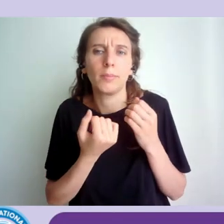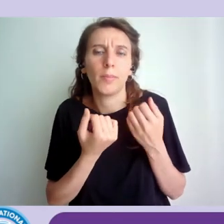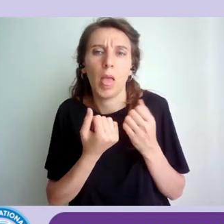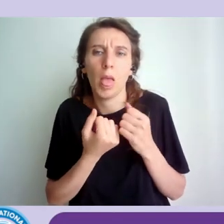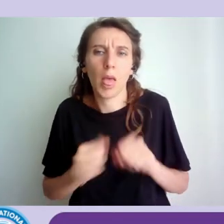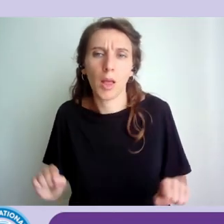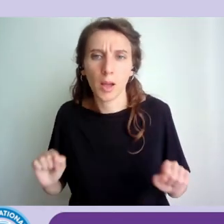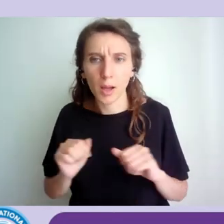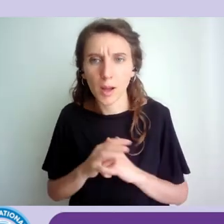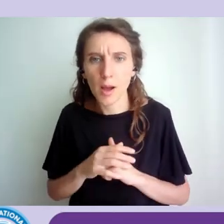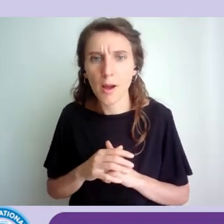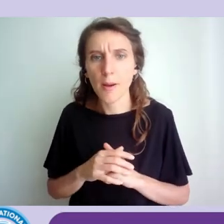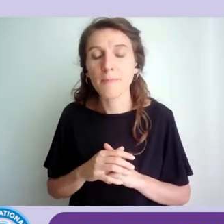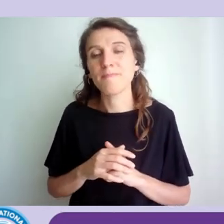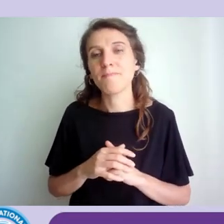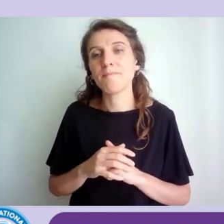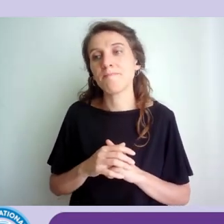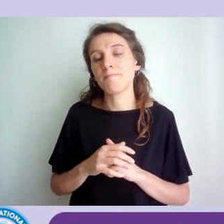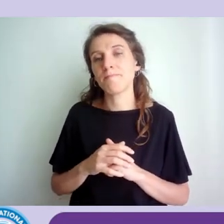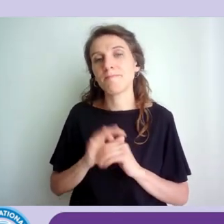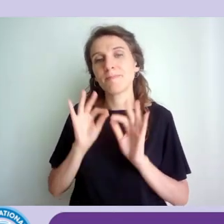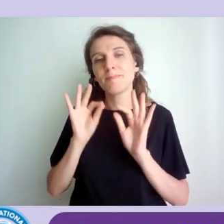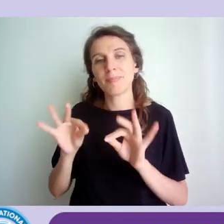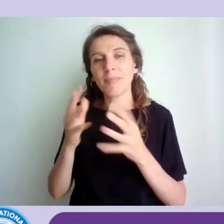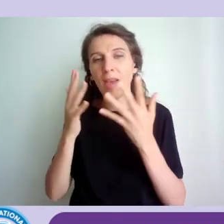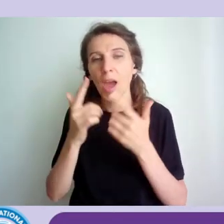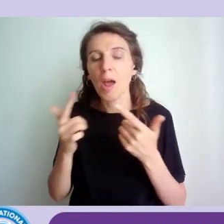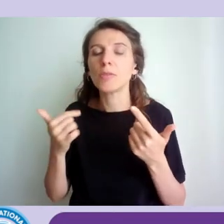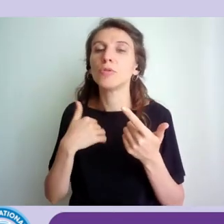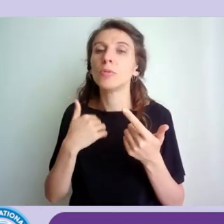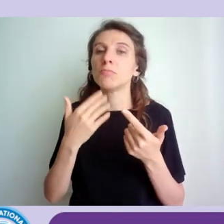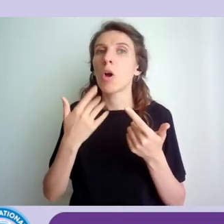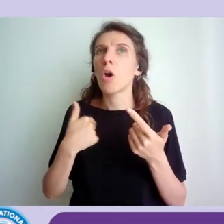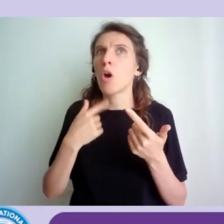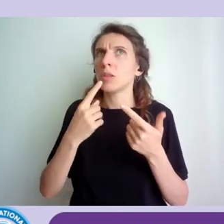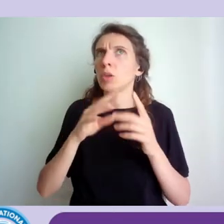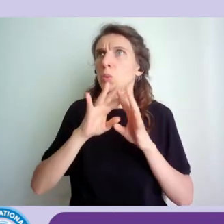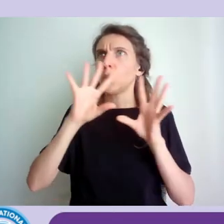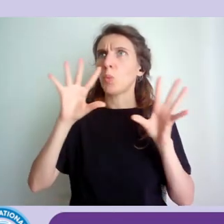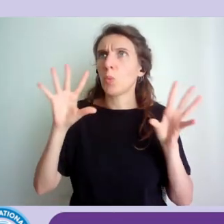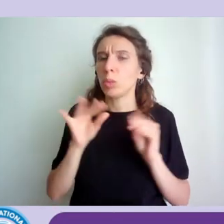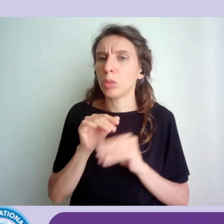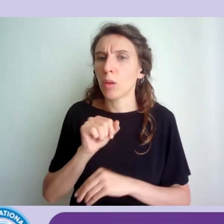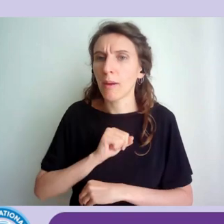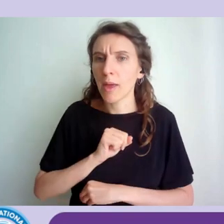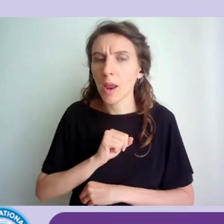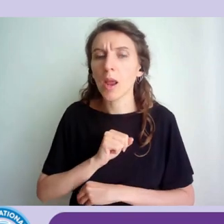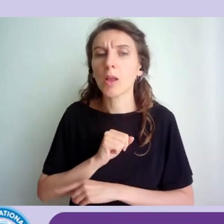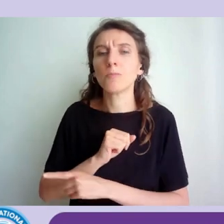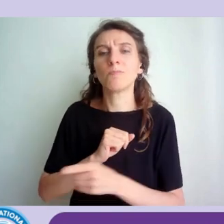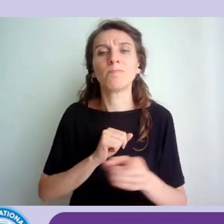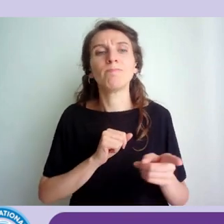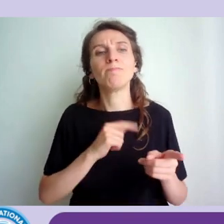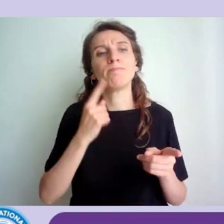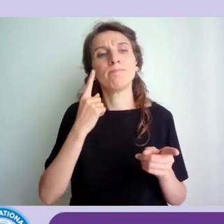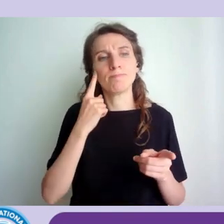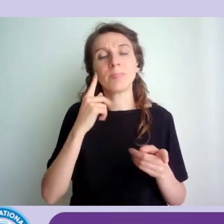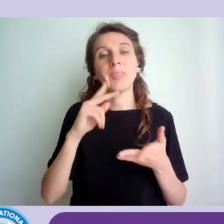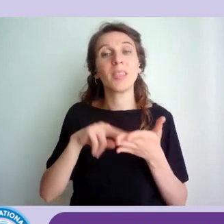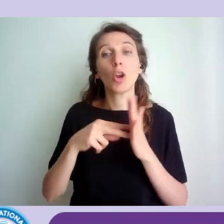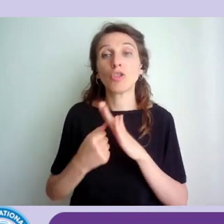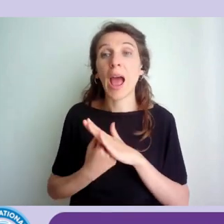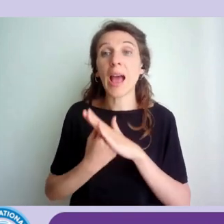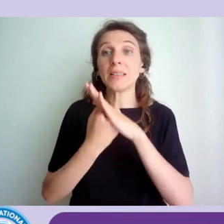credo Credo di aver detto insomma un po' tutto Tenete conto che nella come dire con la tecnologia assistiva si